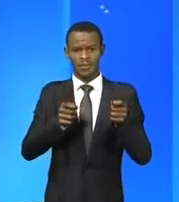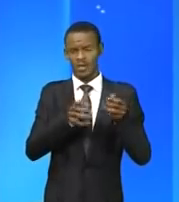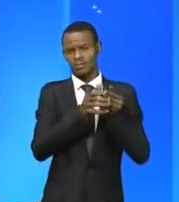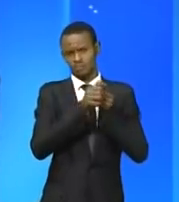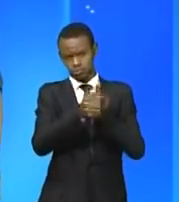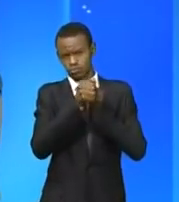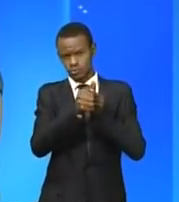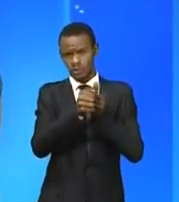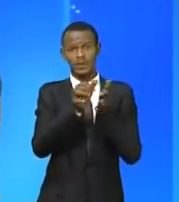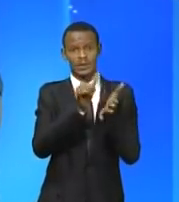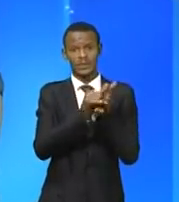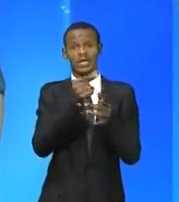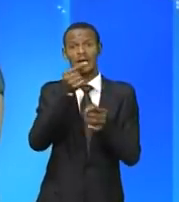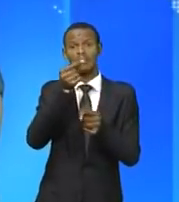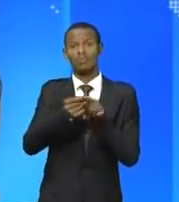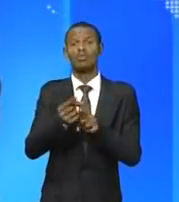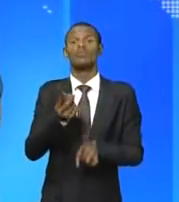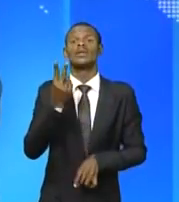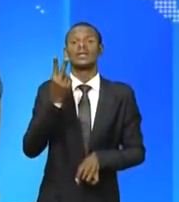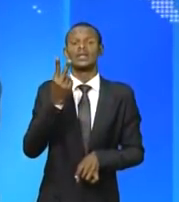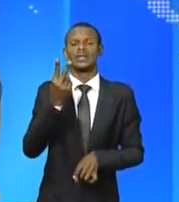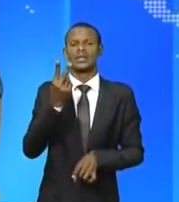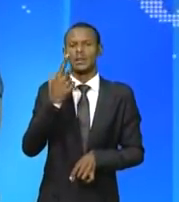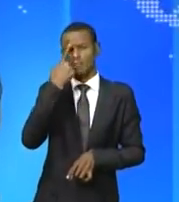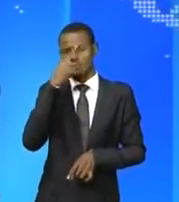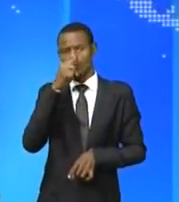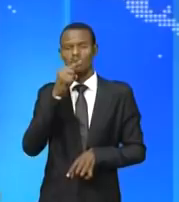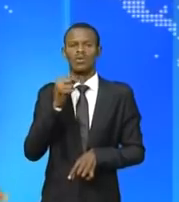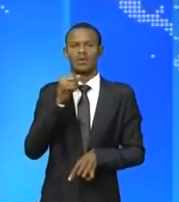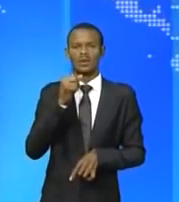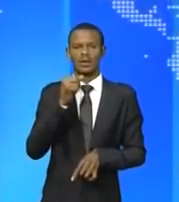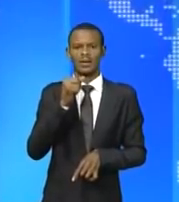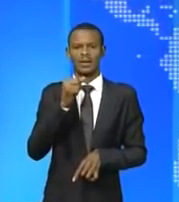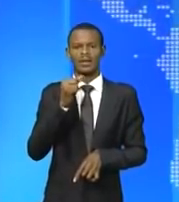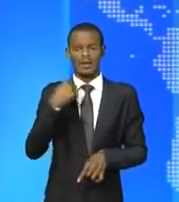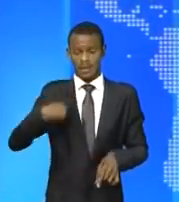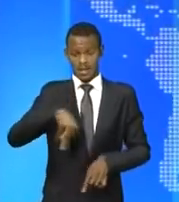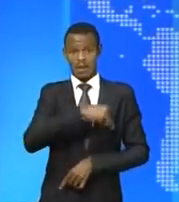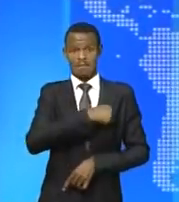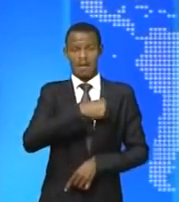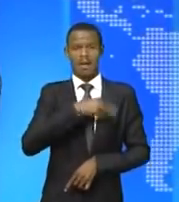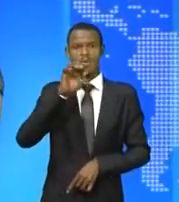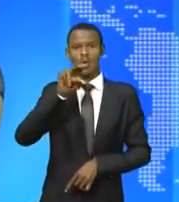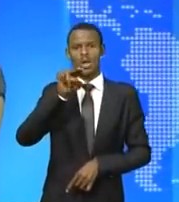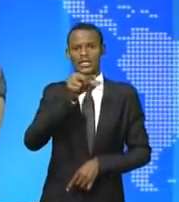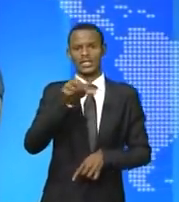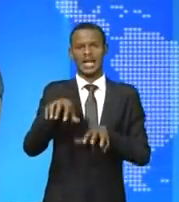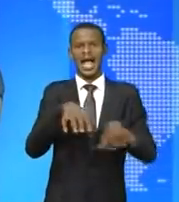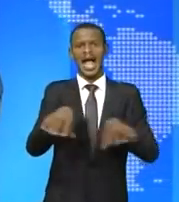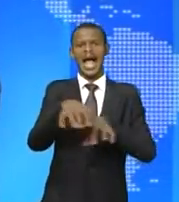deux concepts clés de la formation des membres de l'association Action Denise Nyakeru Tshisekedi pour le